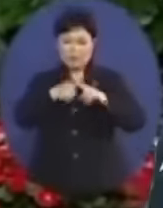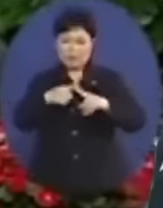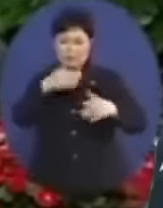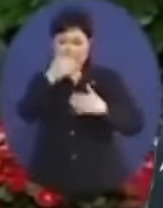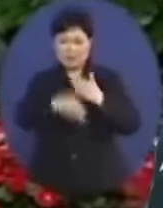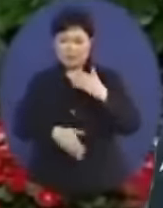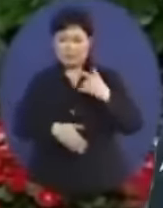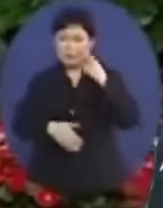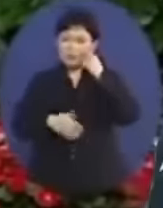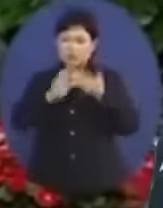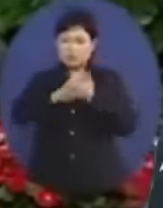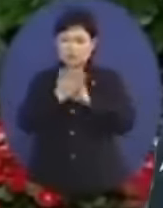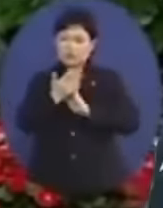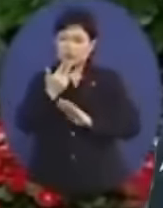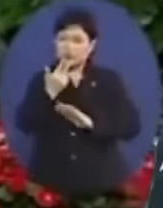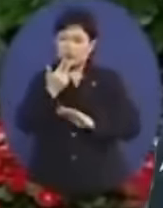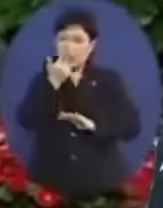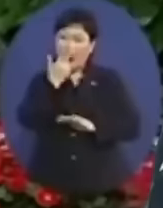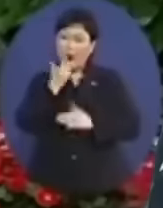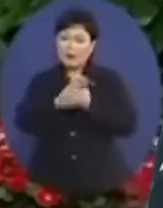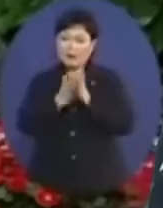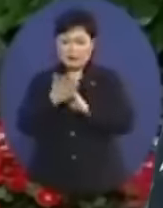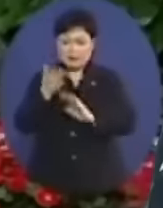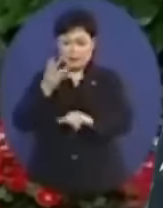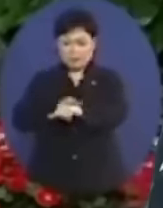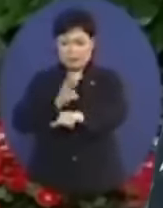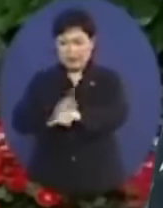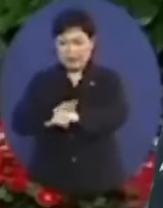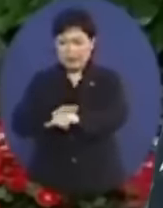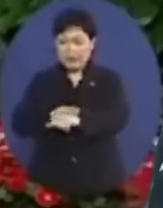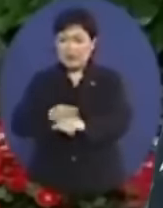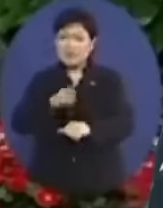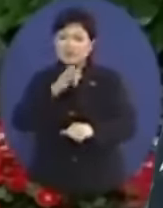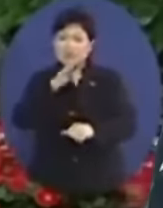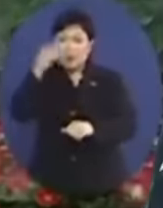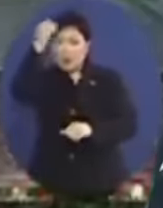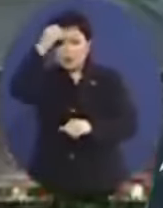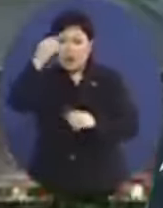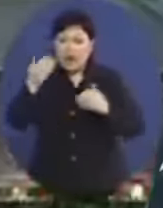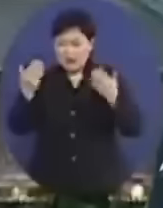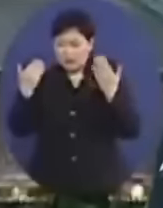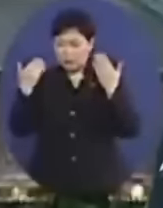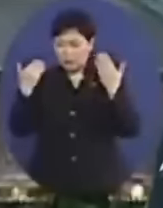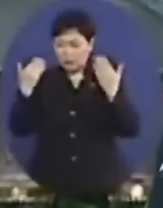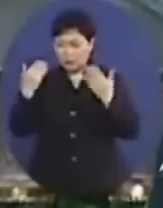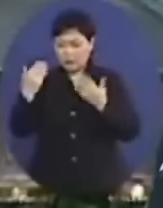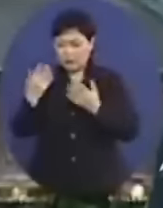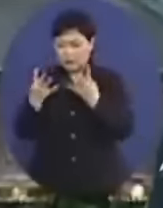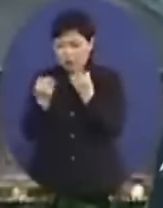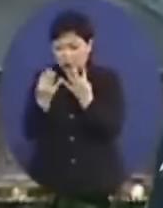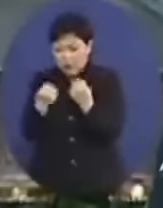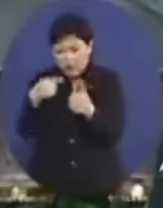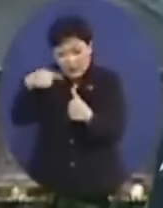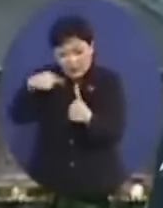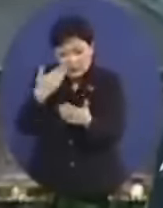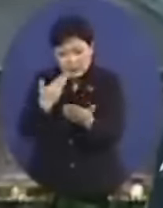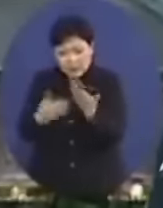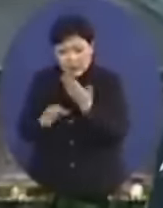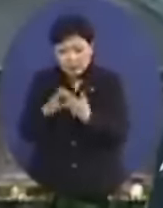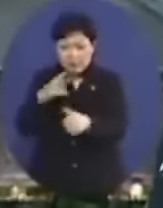유치원 어린이가 선생님께 미분 적분을 가르쳐 달라고 하면 선생님이 뭐라고 말하겠습니까